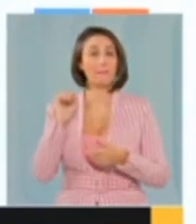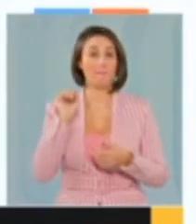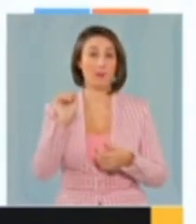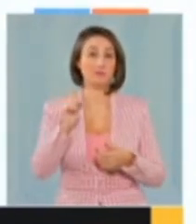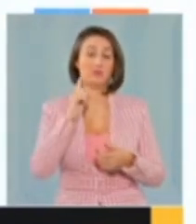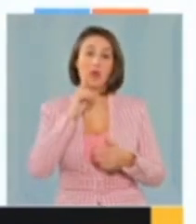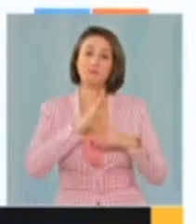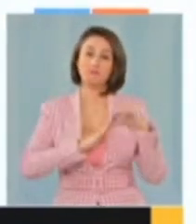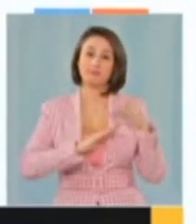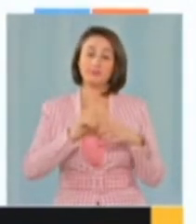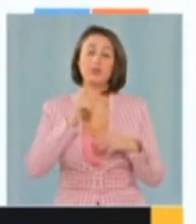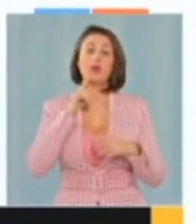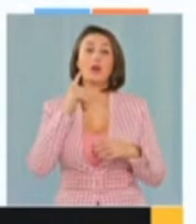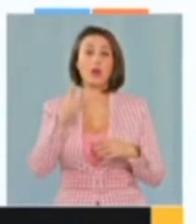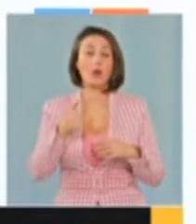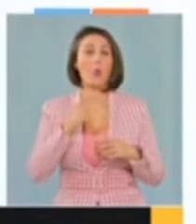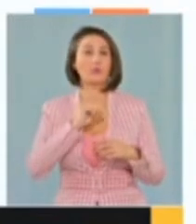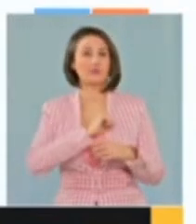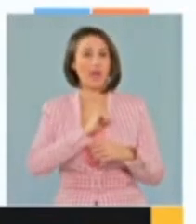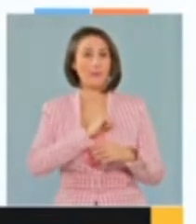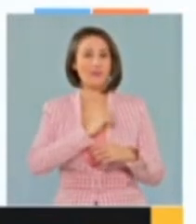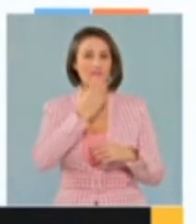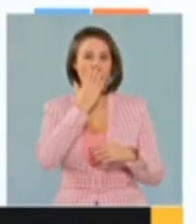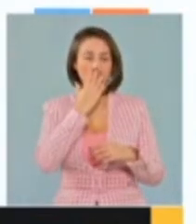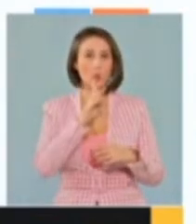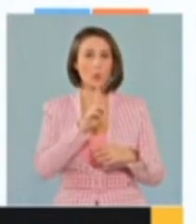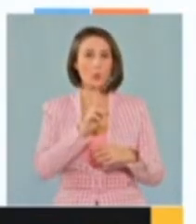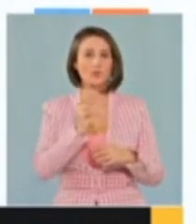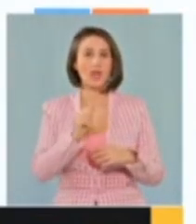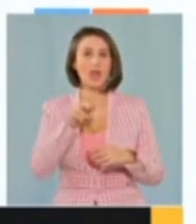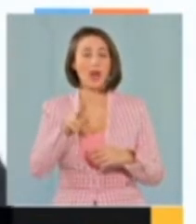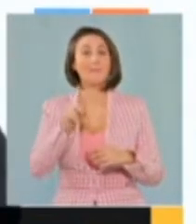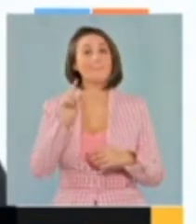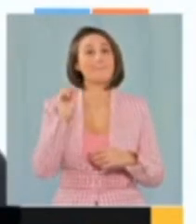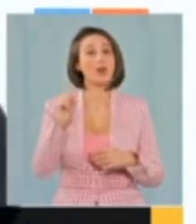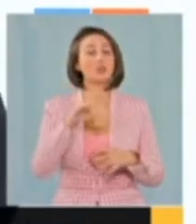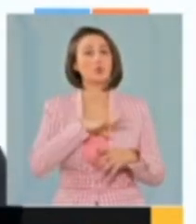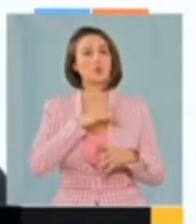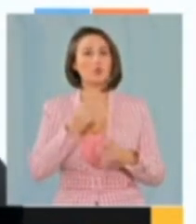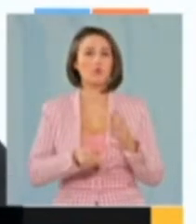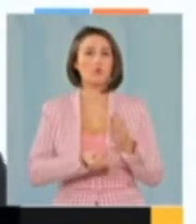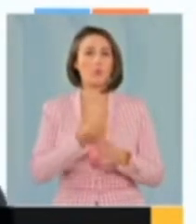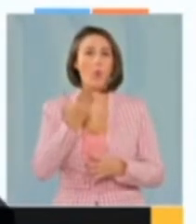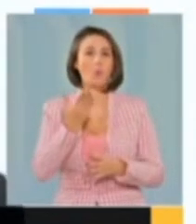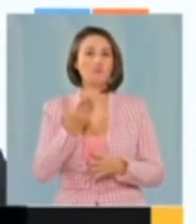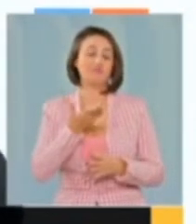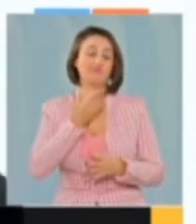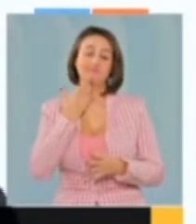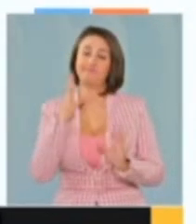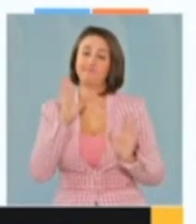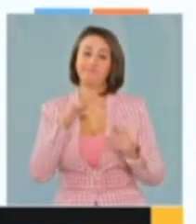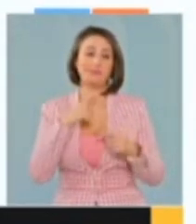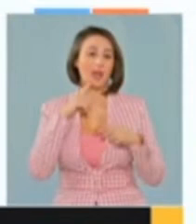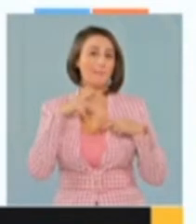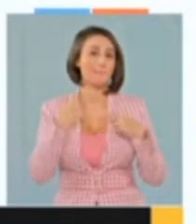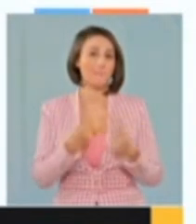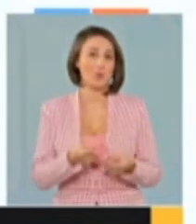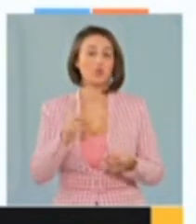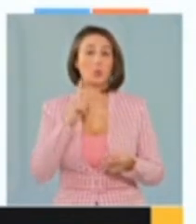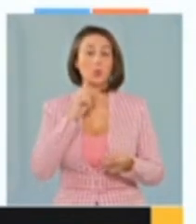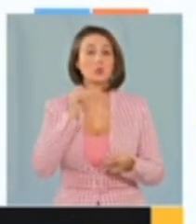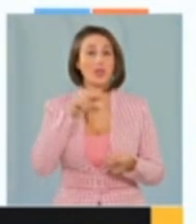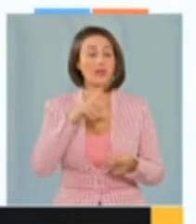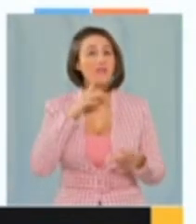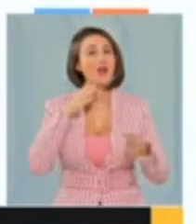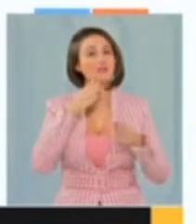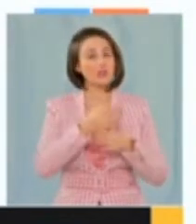s-a constituit mai degrabă ca o teamă față de USR, un partid cu un suflu nou, însă nu mai este cale de întoarcere, iar USR